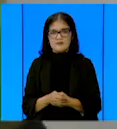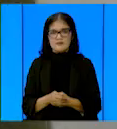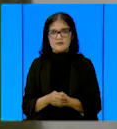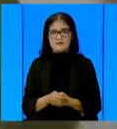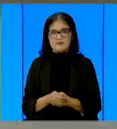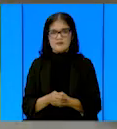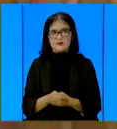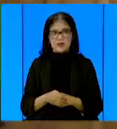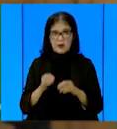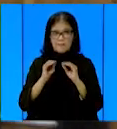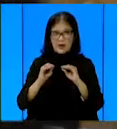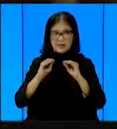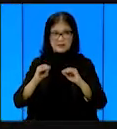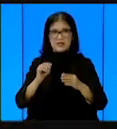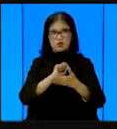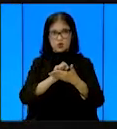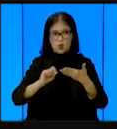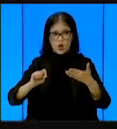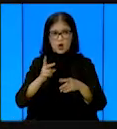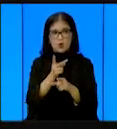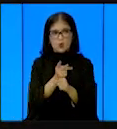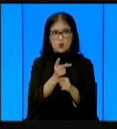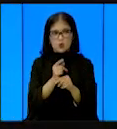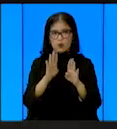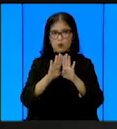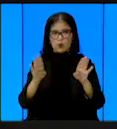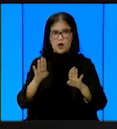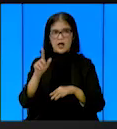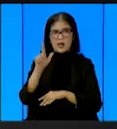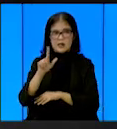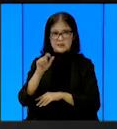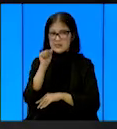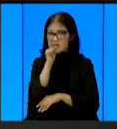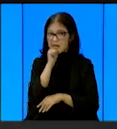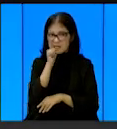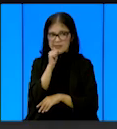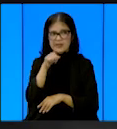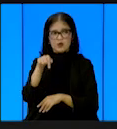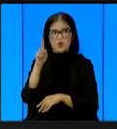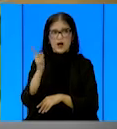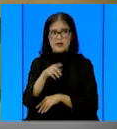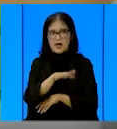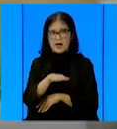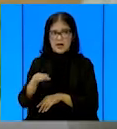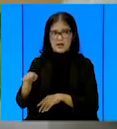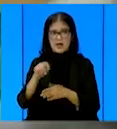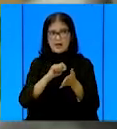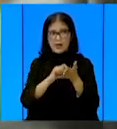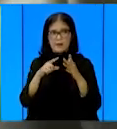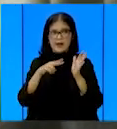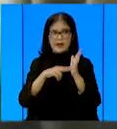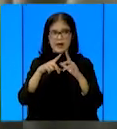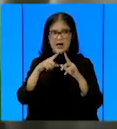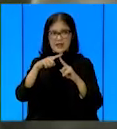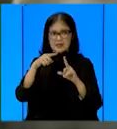Selain mengajar di sekolah, Tri Adinata juga membuka les vokal privat. Bahkan salah satu muridnya, Eltasya Natasya, menjadi